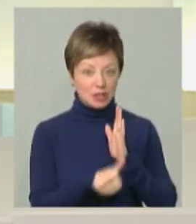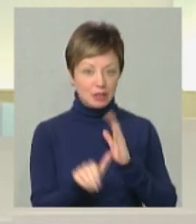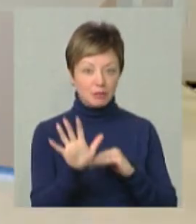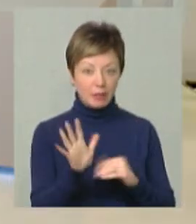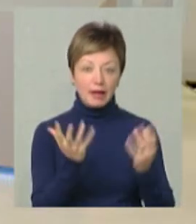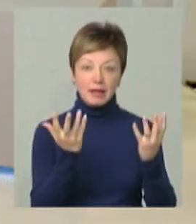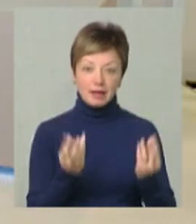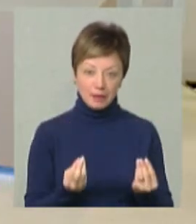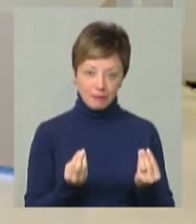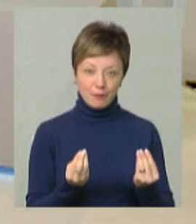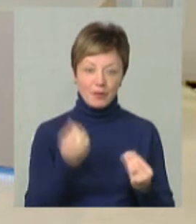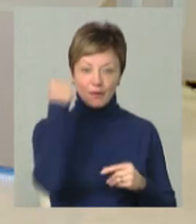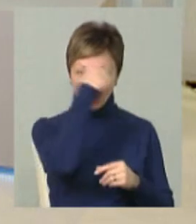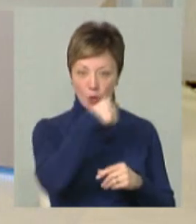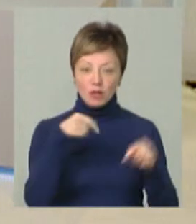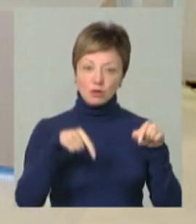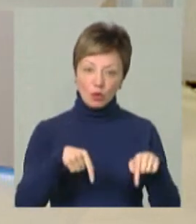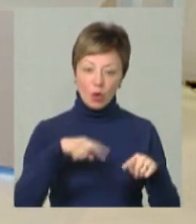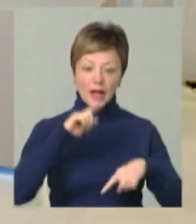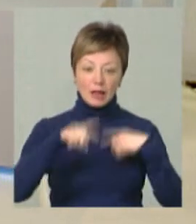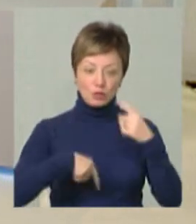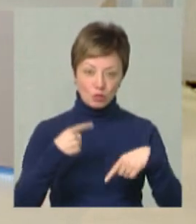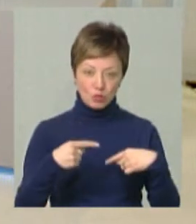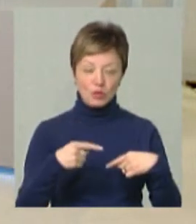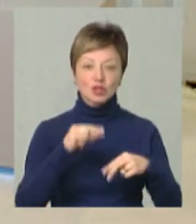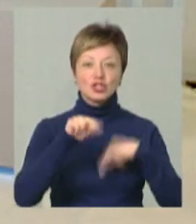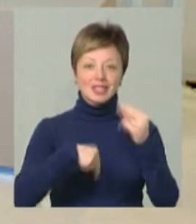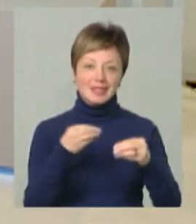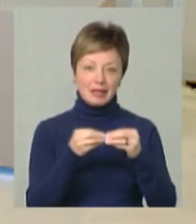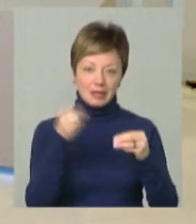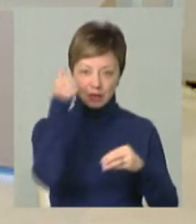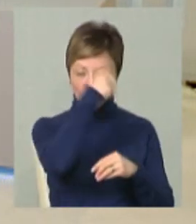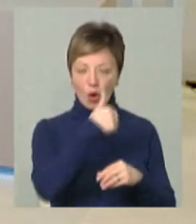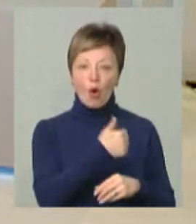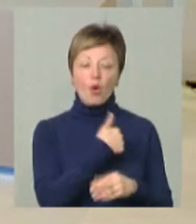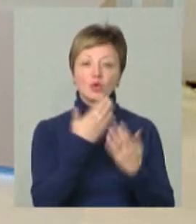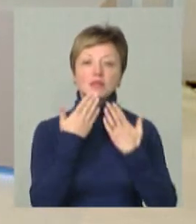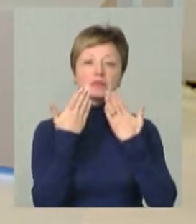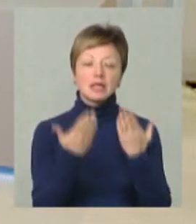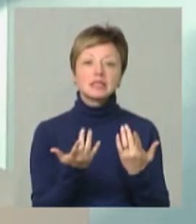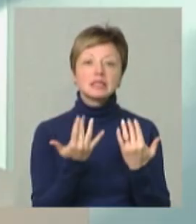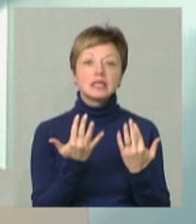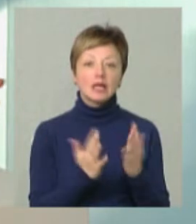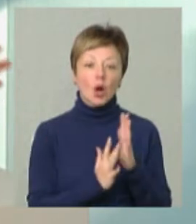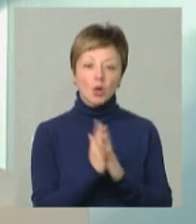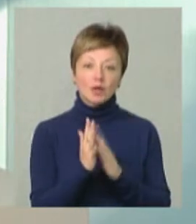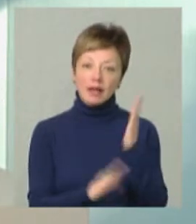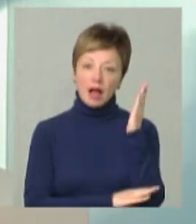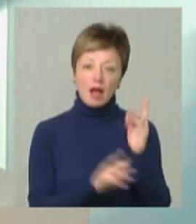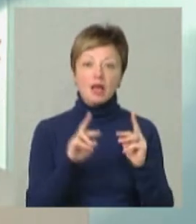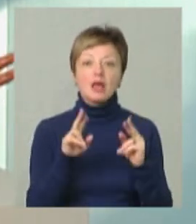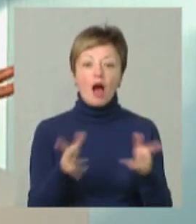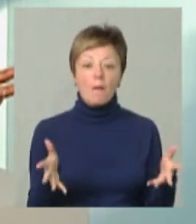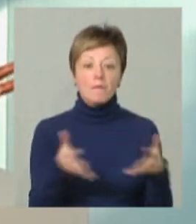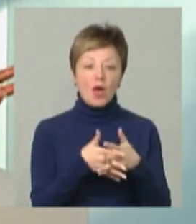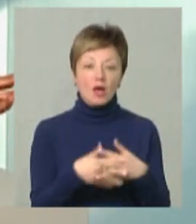365 днів. І цього року, і наступного. І так, і через 10 років. Хочу запитати, скільки ростуть дерева, і як їх